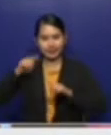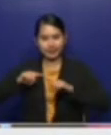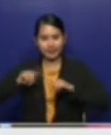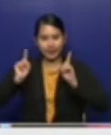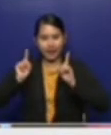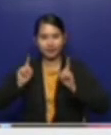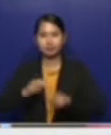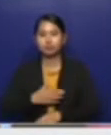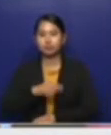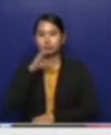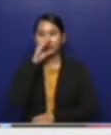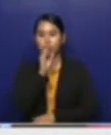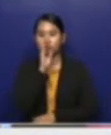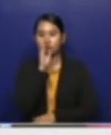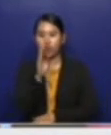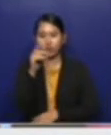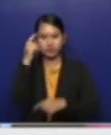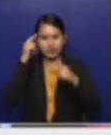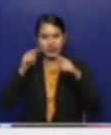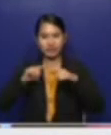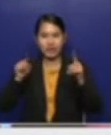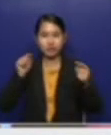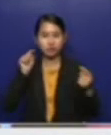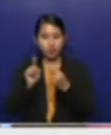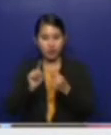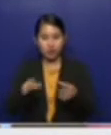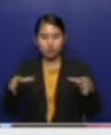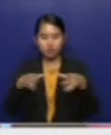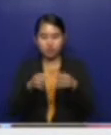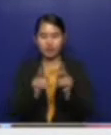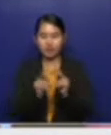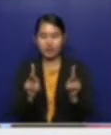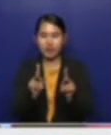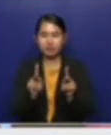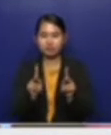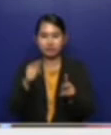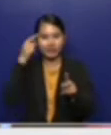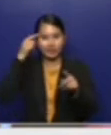รงๆเลยกับการตั้งกรรมาธิการวิสามัน